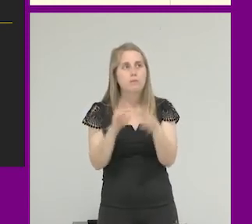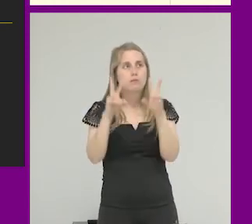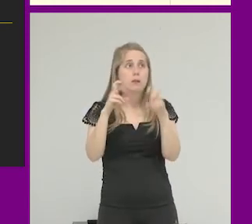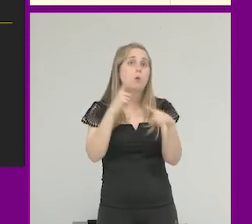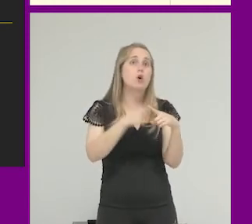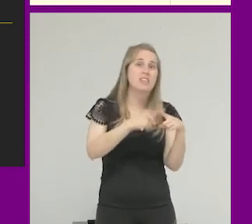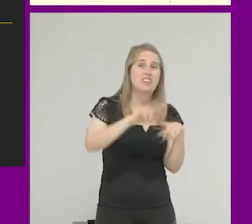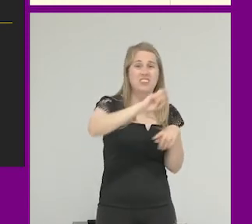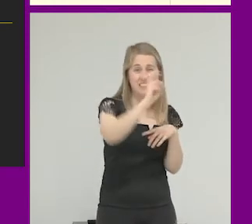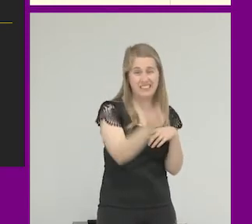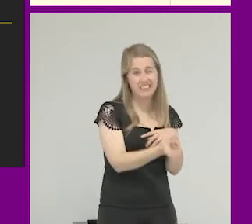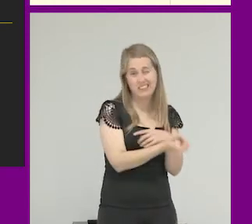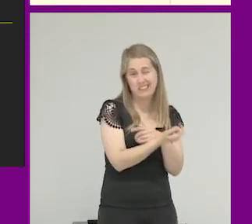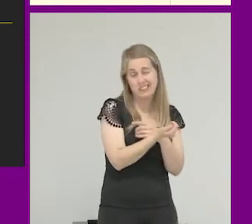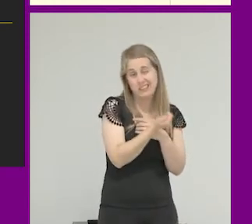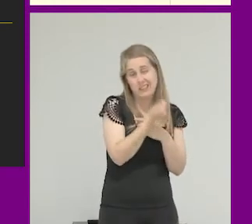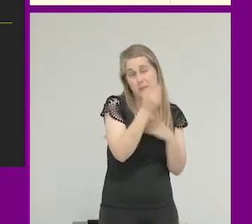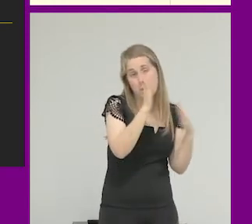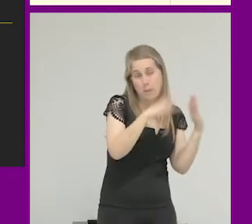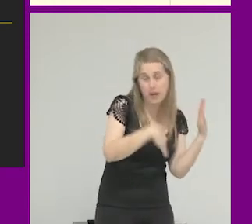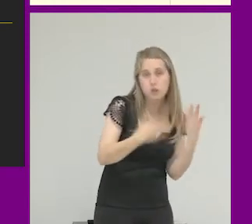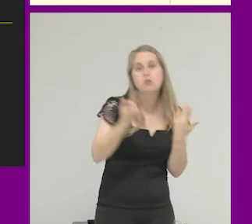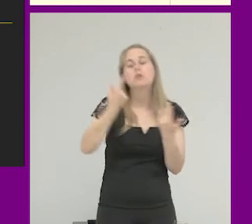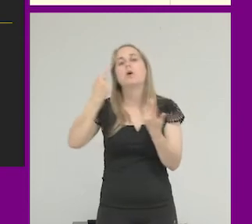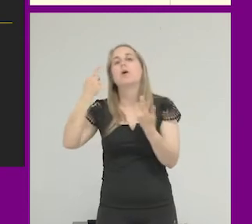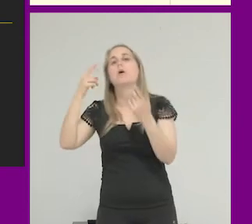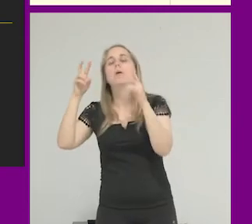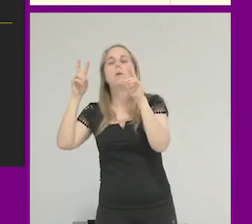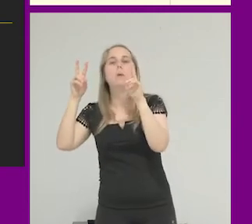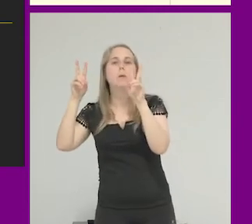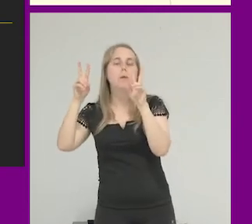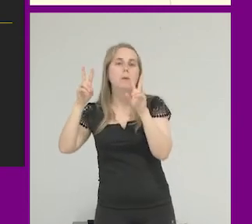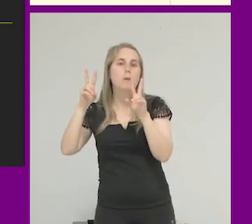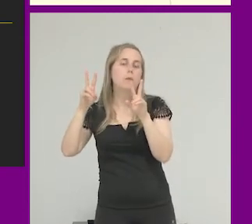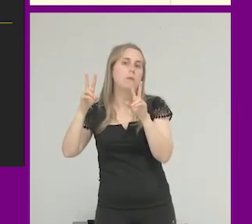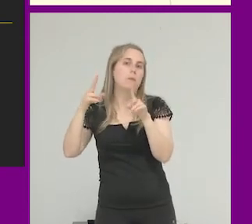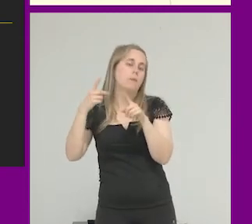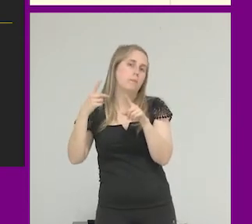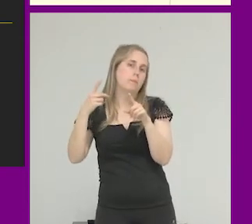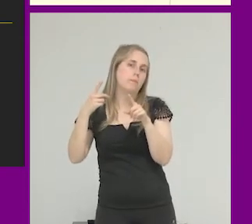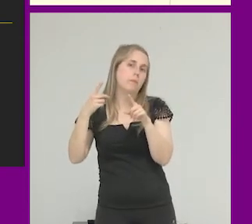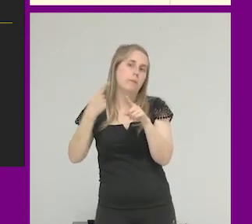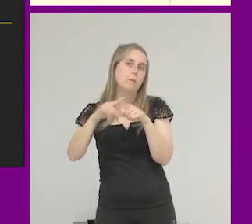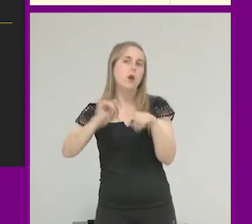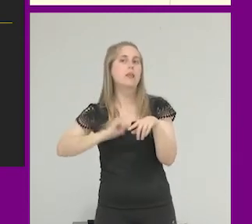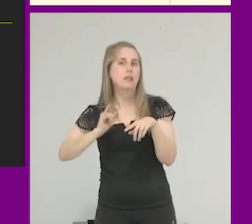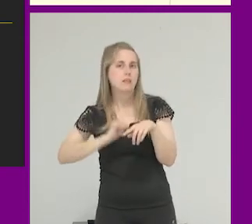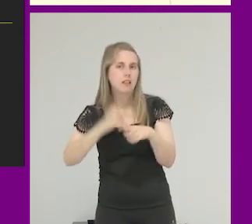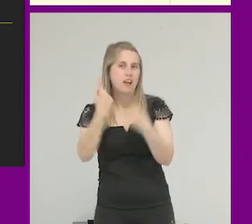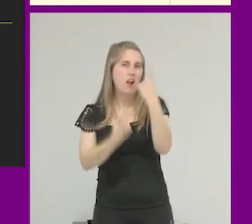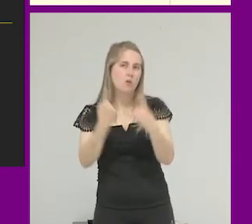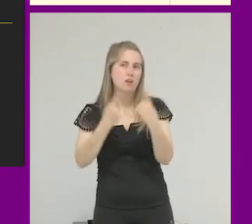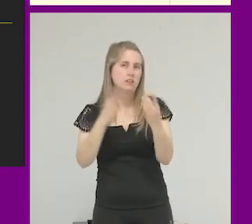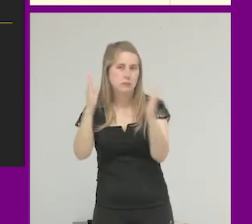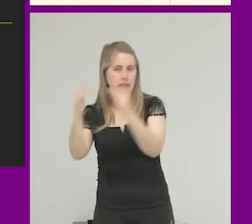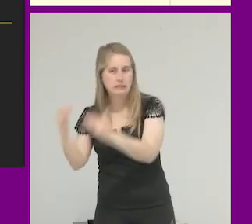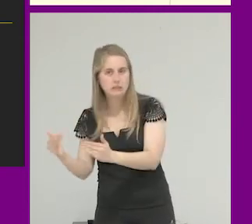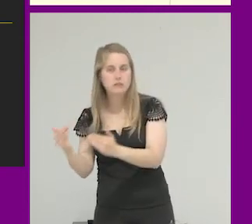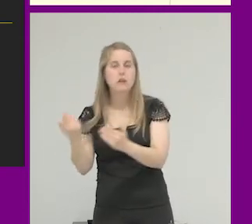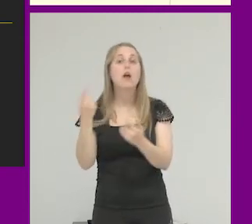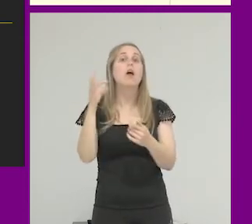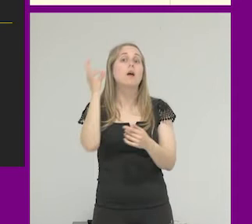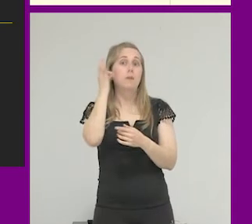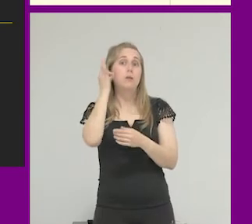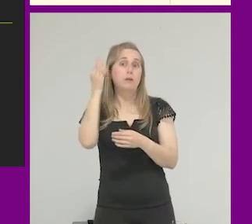sexualistasunari ez hainbeste, baina bai zapalduak izan dien hainbat identitatei emakumeak hor